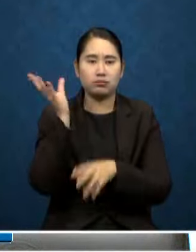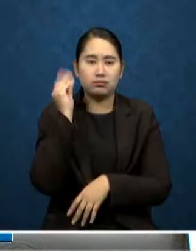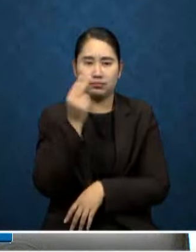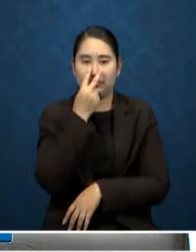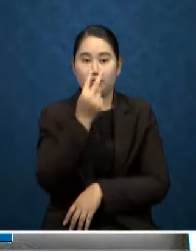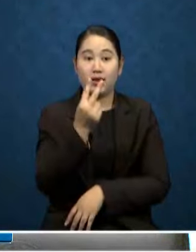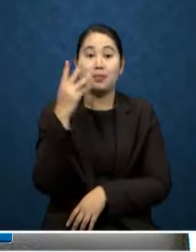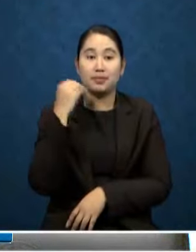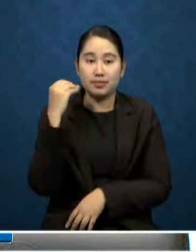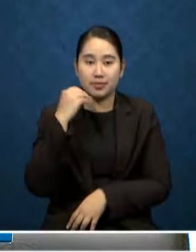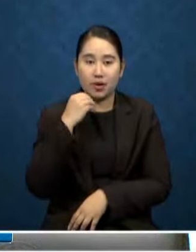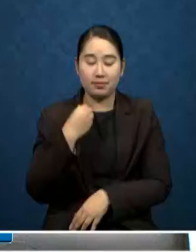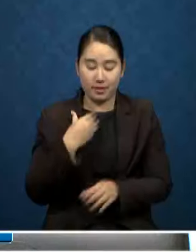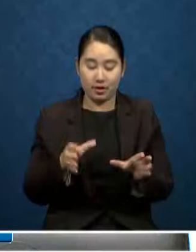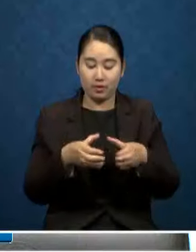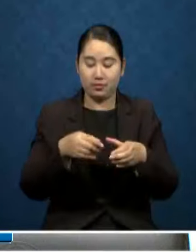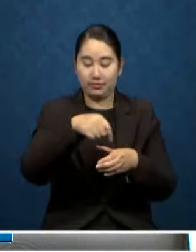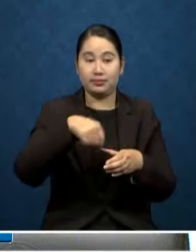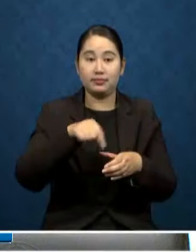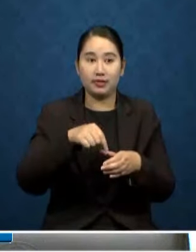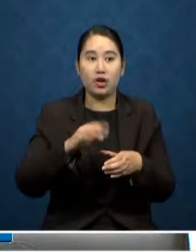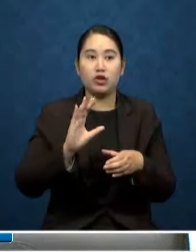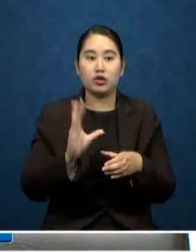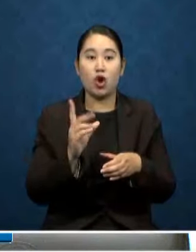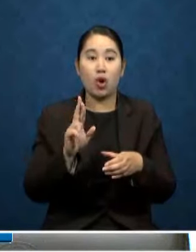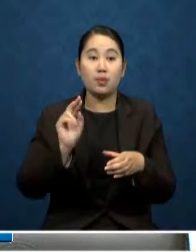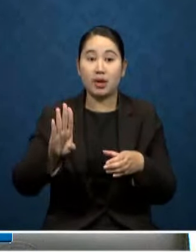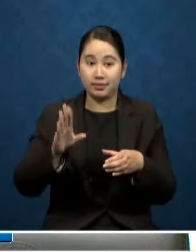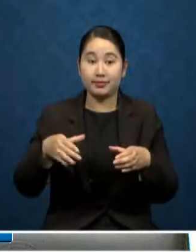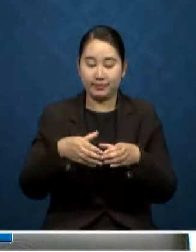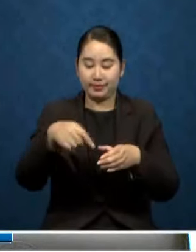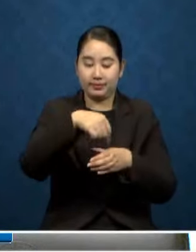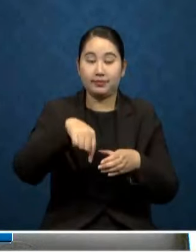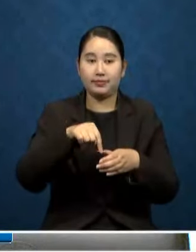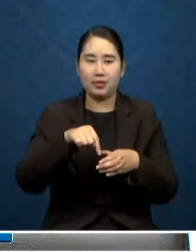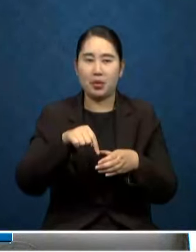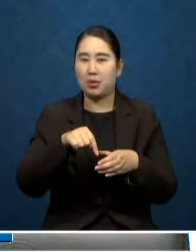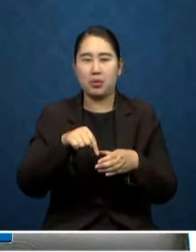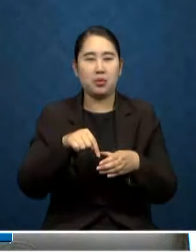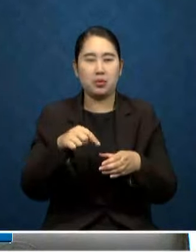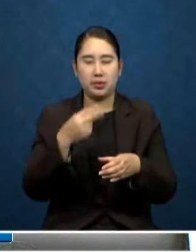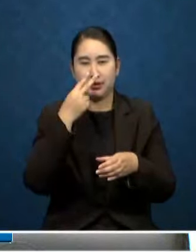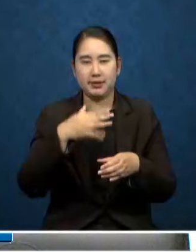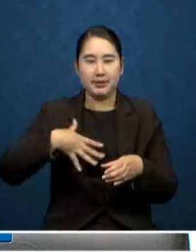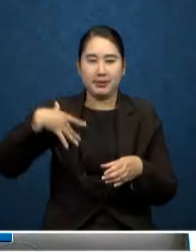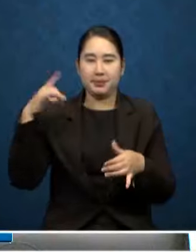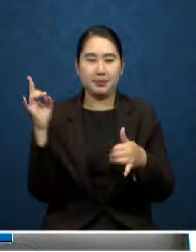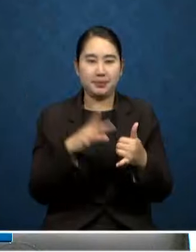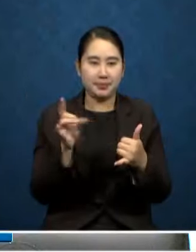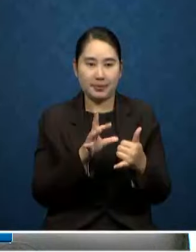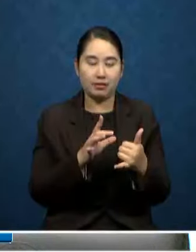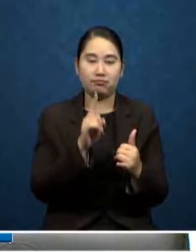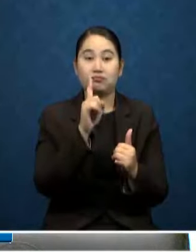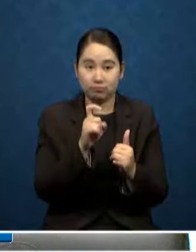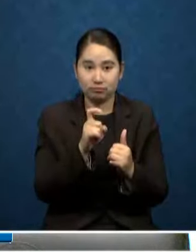ได้เห็นว่าชุดรักษาความปลอดภัยของหมู่บ้านเนี่ยถูกทำร้ายรุนแรงที่สุดถึงขั้น